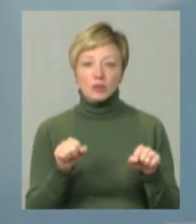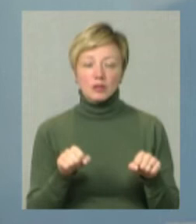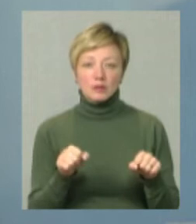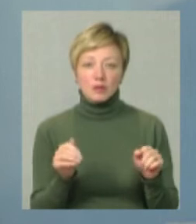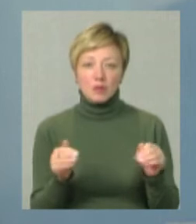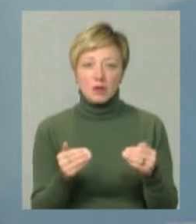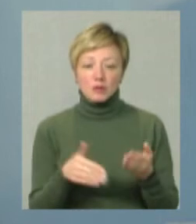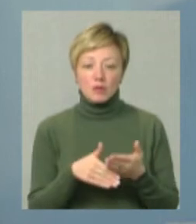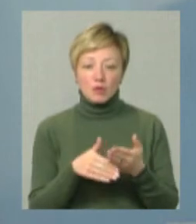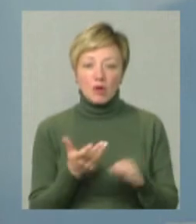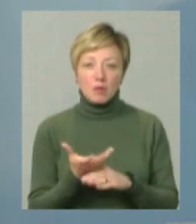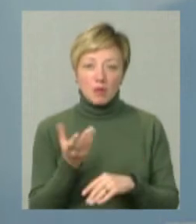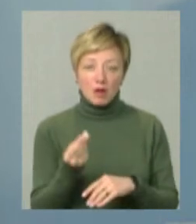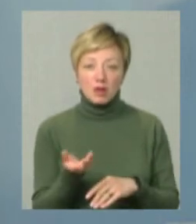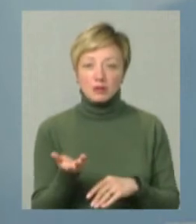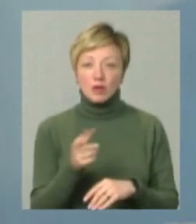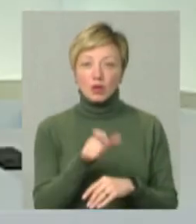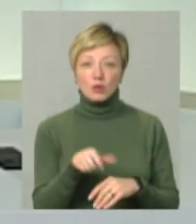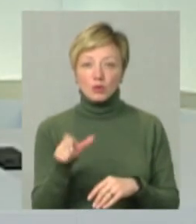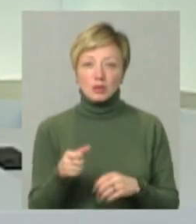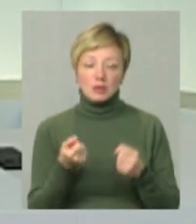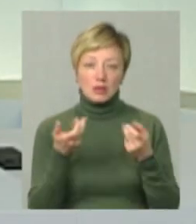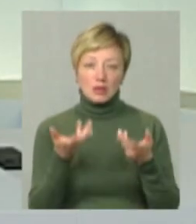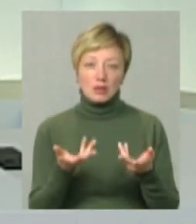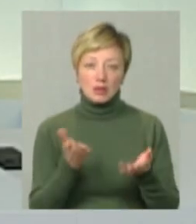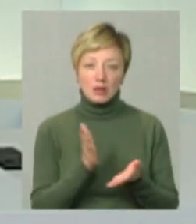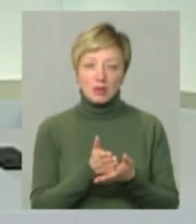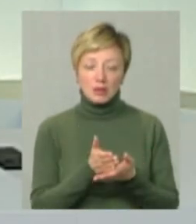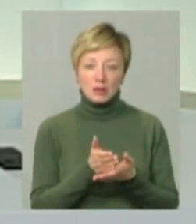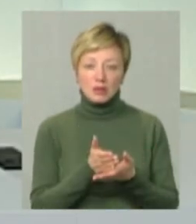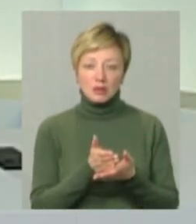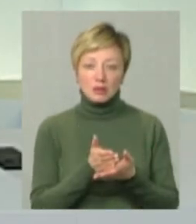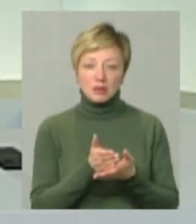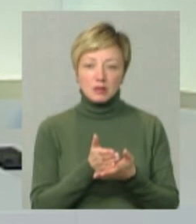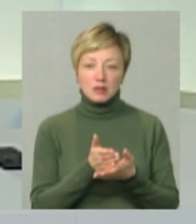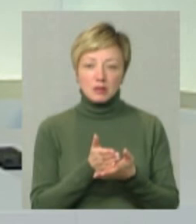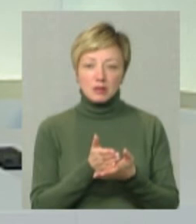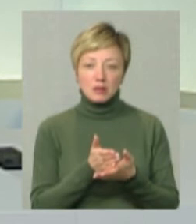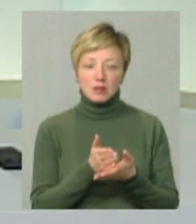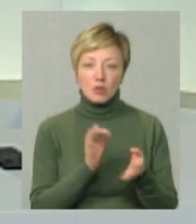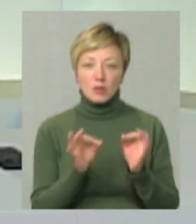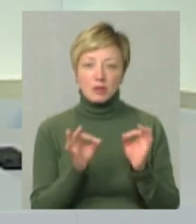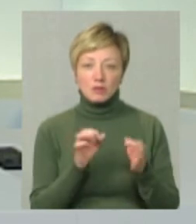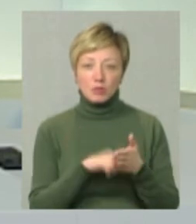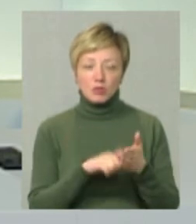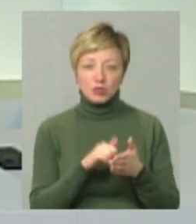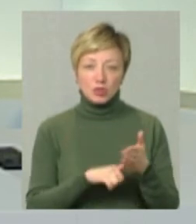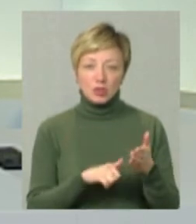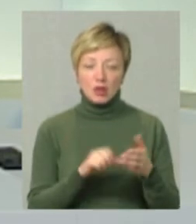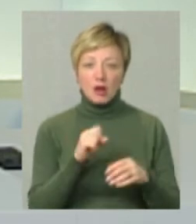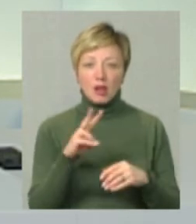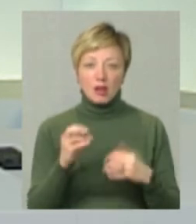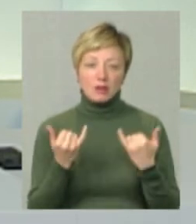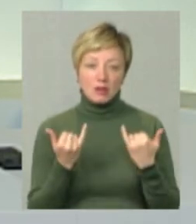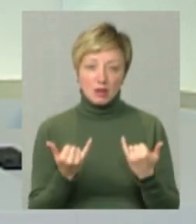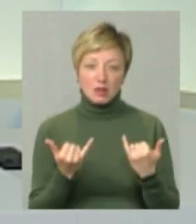були обмежені в способах оплати, люди декілька, є і певні об'єктивні причини,